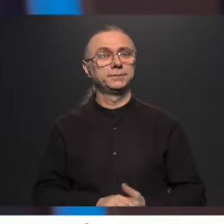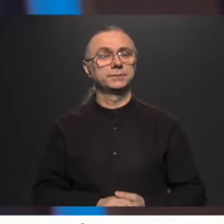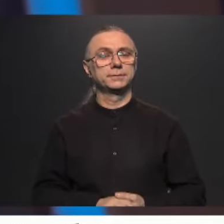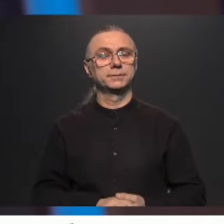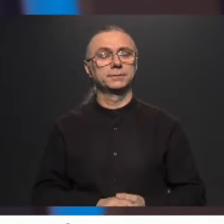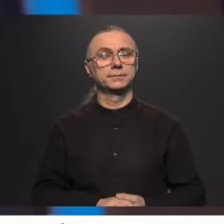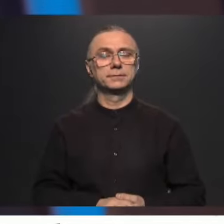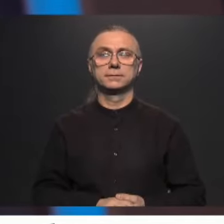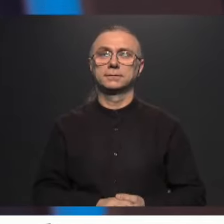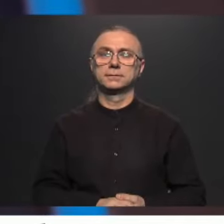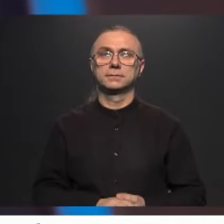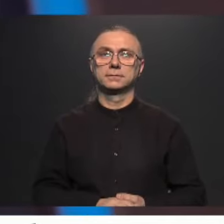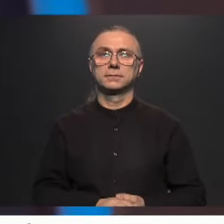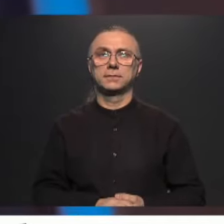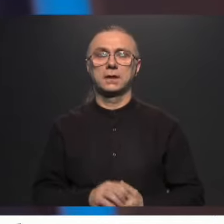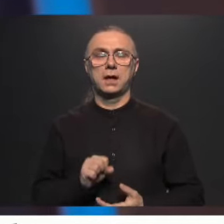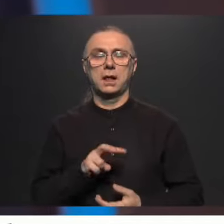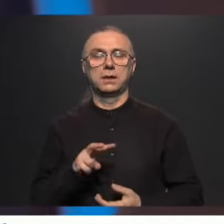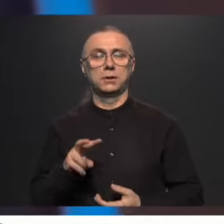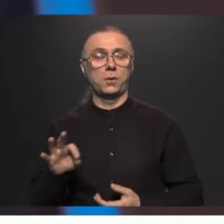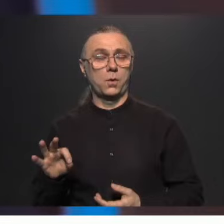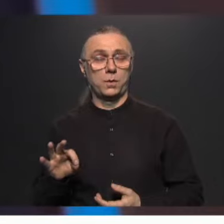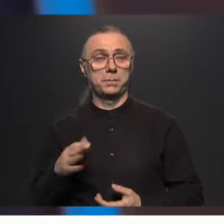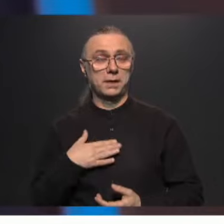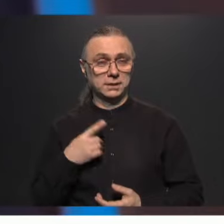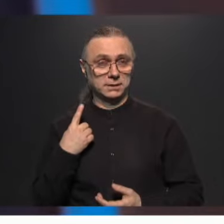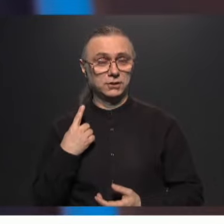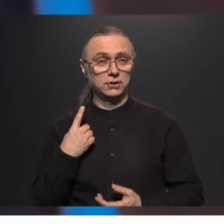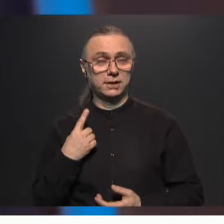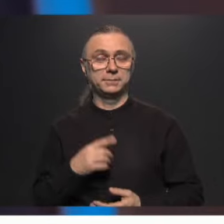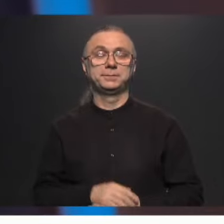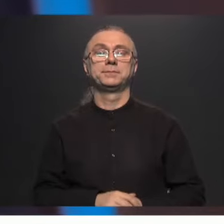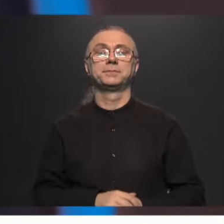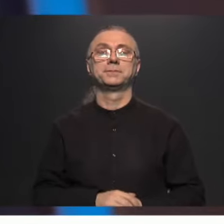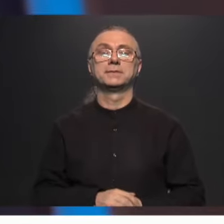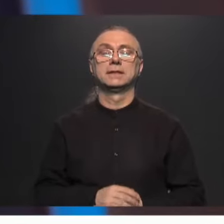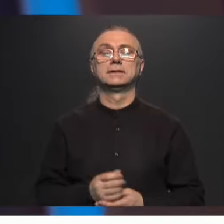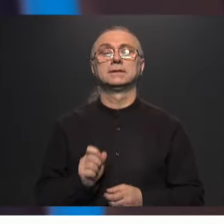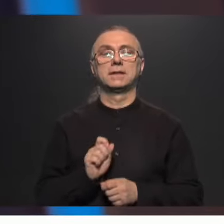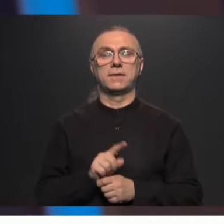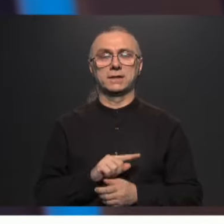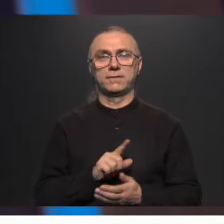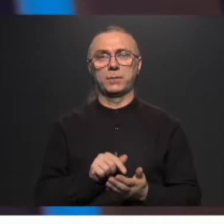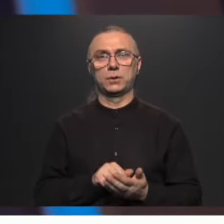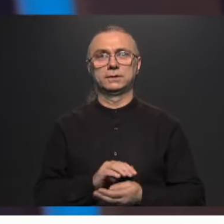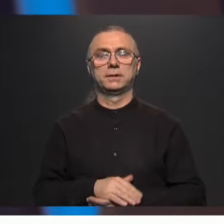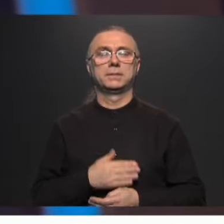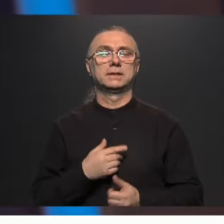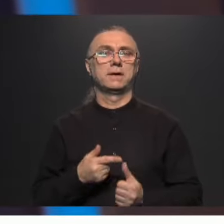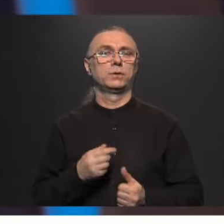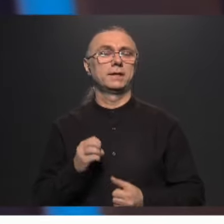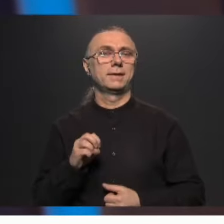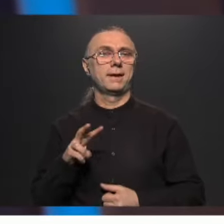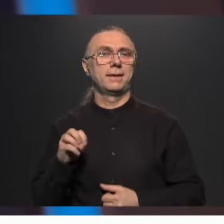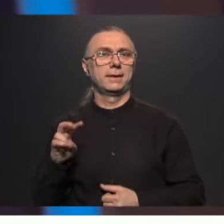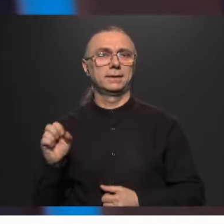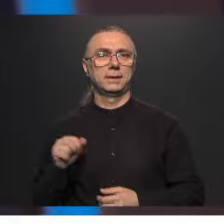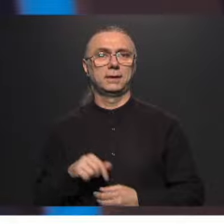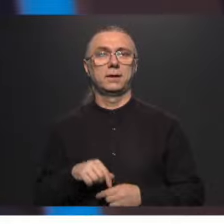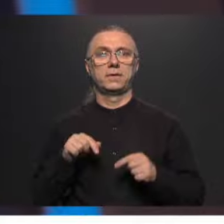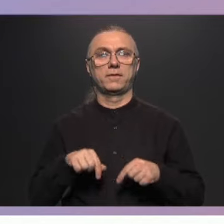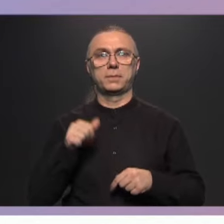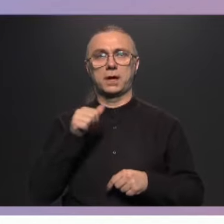Алло, здравствуйте. Меня слышно? Слышно. Говорите, задавайте вопрос. Меня зовут Елена. У меня в этом году